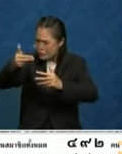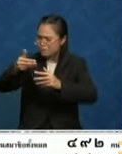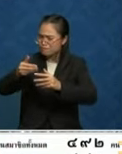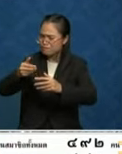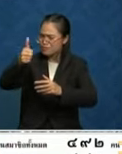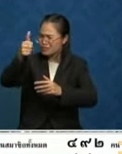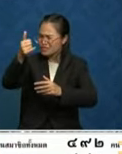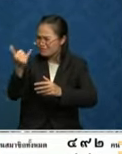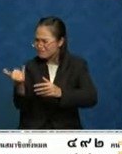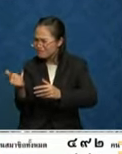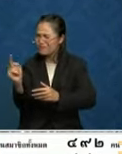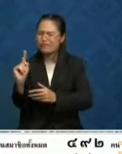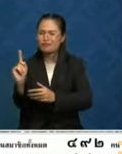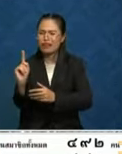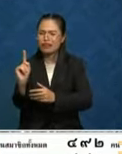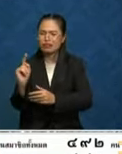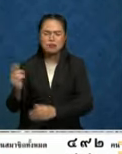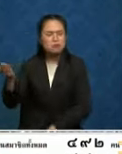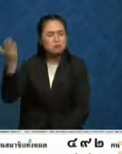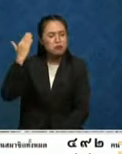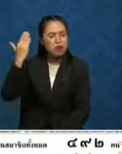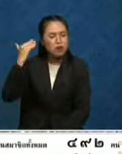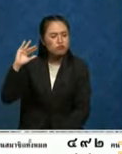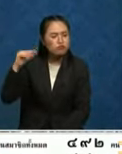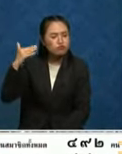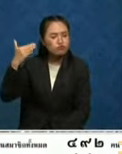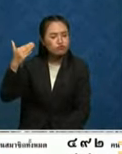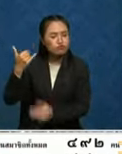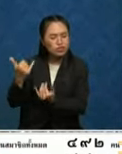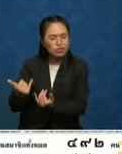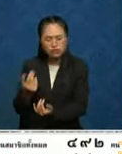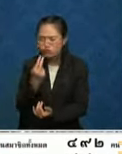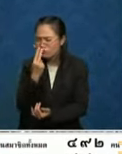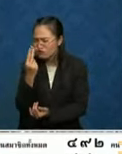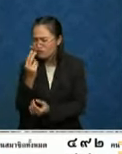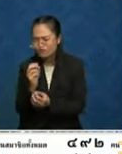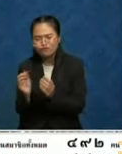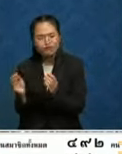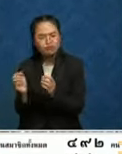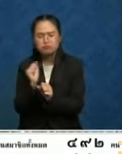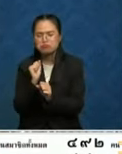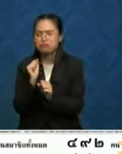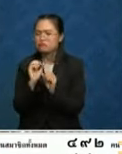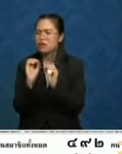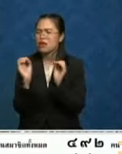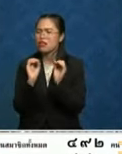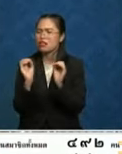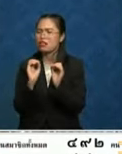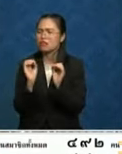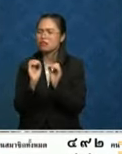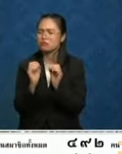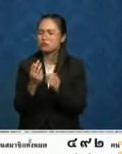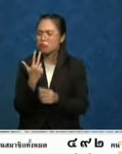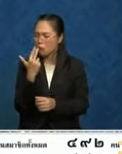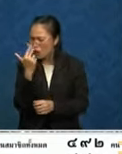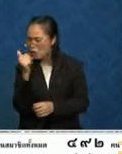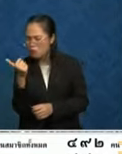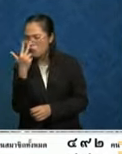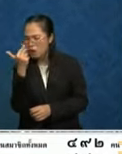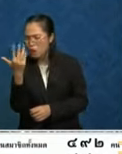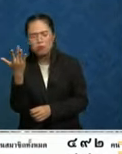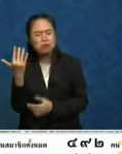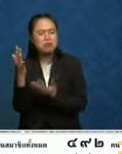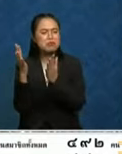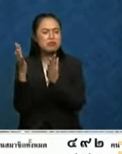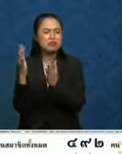นี้จากในอดีตมาถึงปัจจุบันนี้ก็ยังไม่เห็นนะคะมากน้อยเพียงใดก็ยังไม่เห็นในเรื่องของการออกนอกระบบ